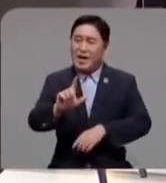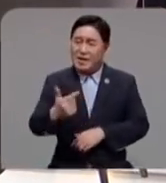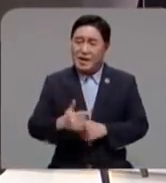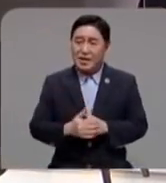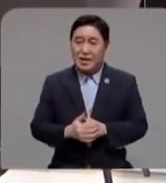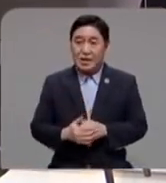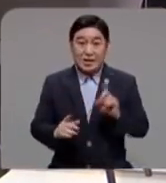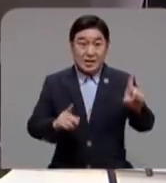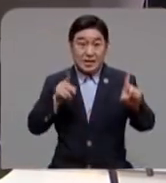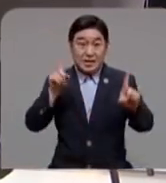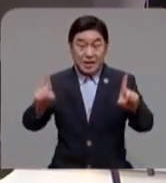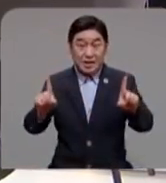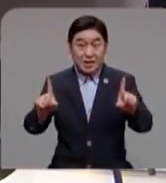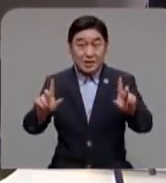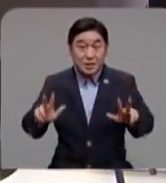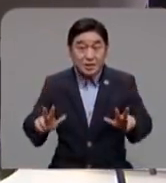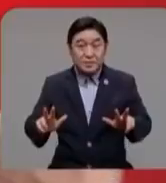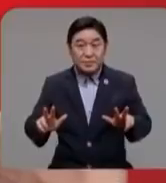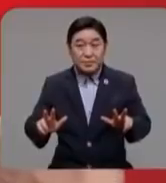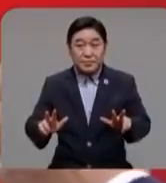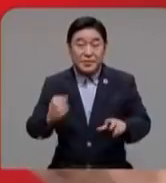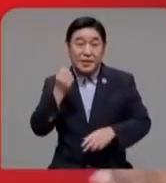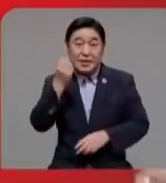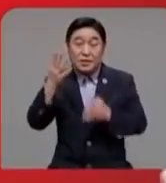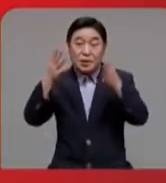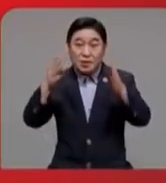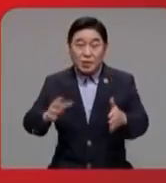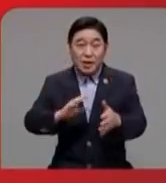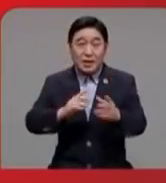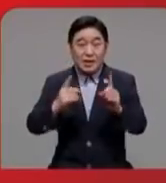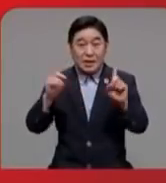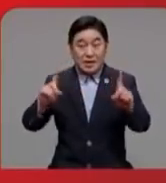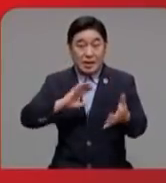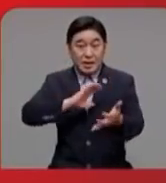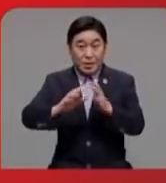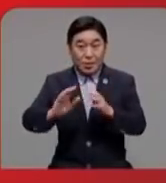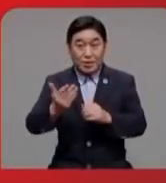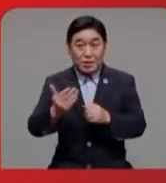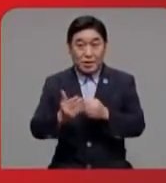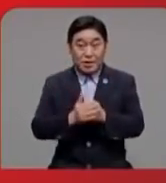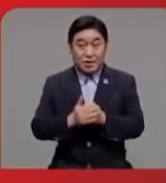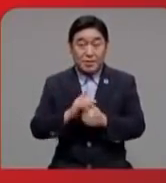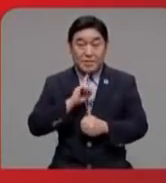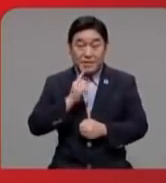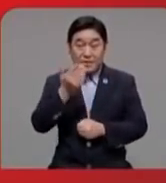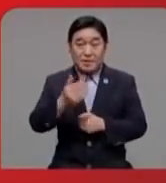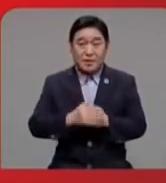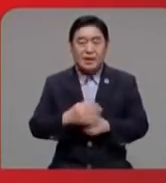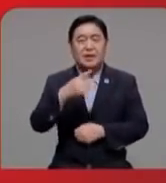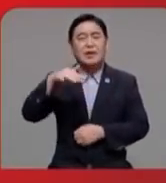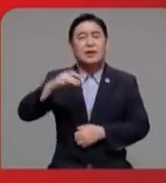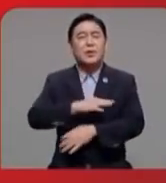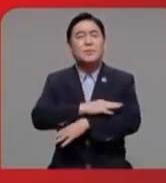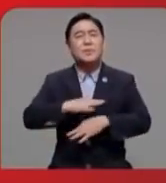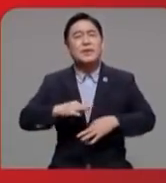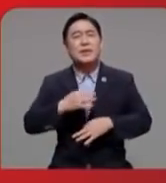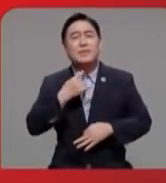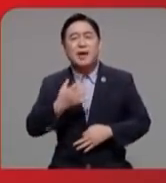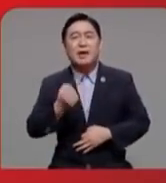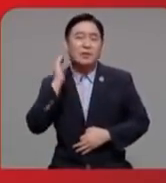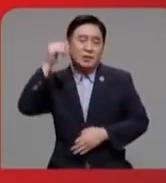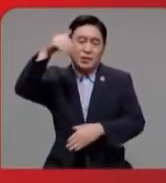아니, 1대1. 당장 몇 달 동안 1대1 토론을 해야 되니까 그렇죠. 아니요. 대장동